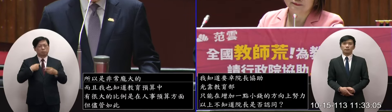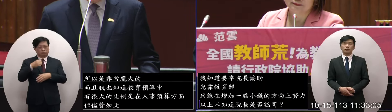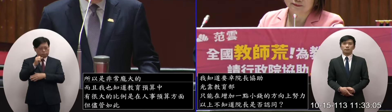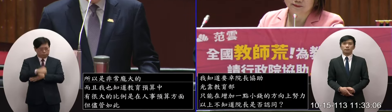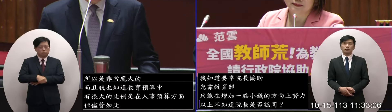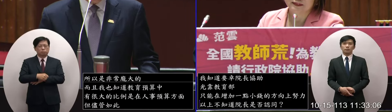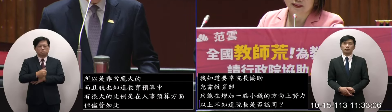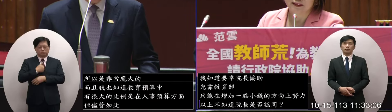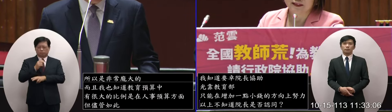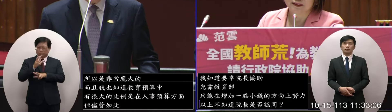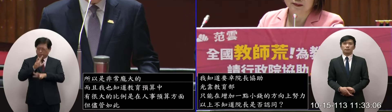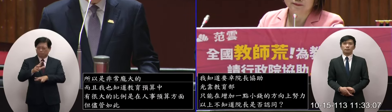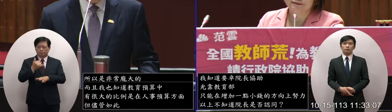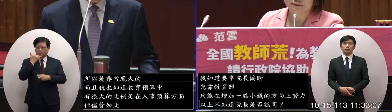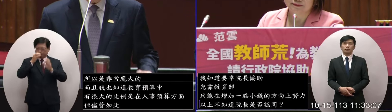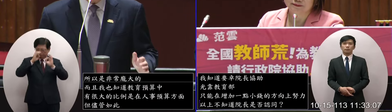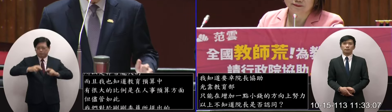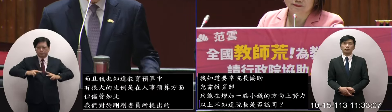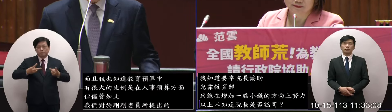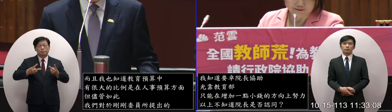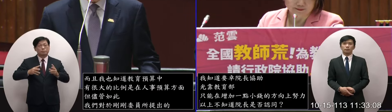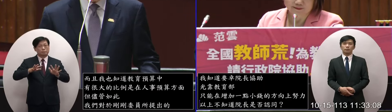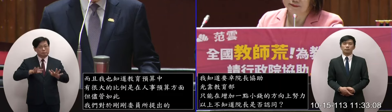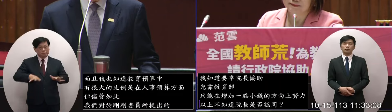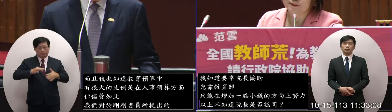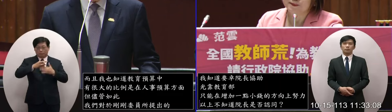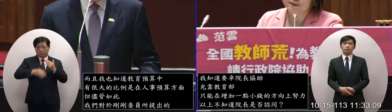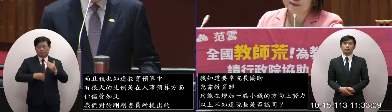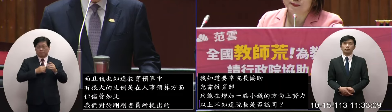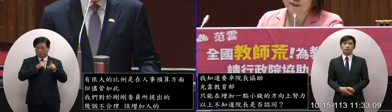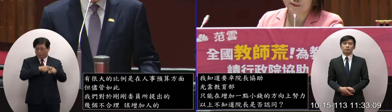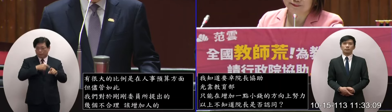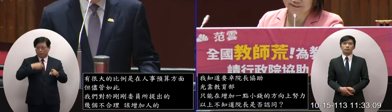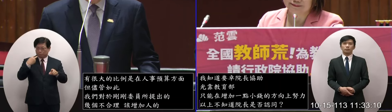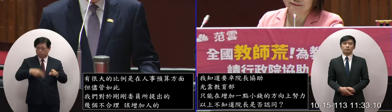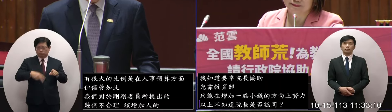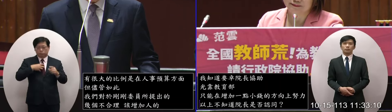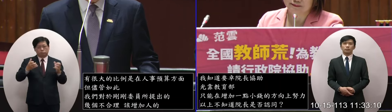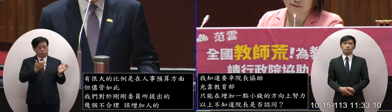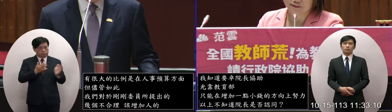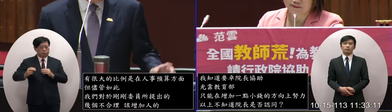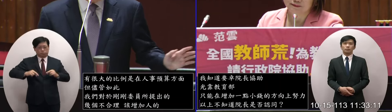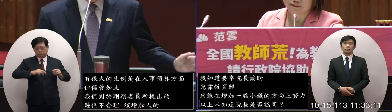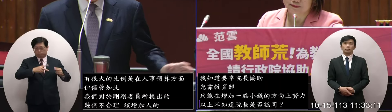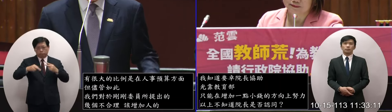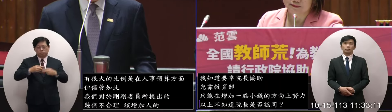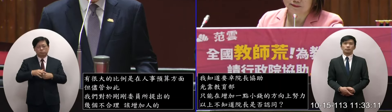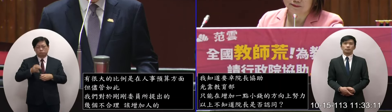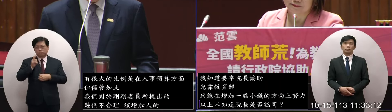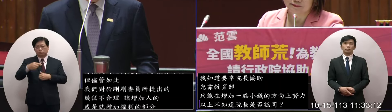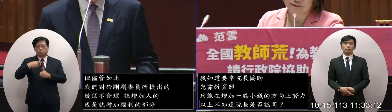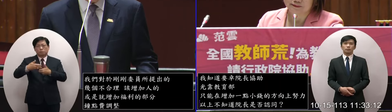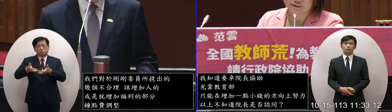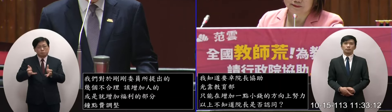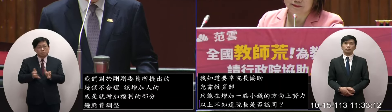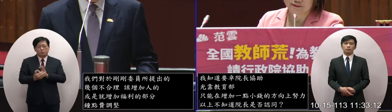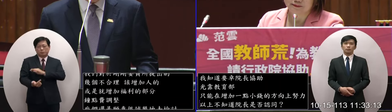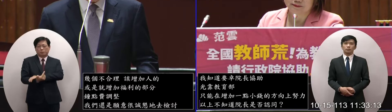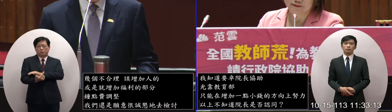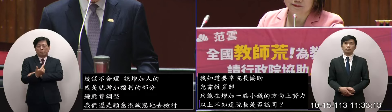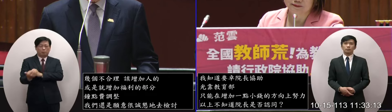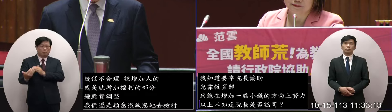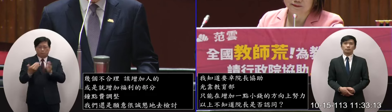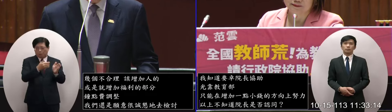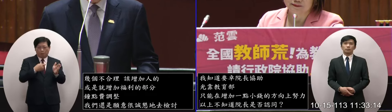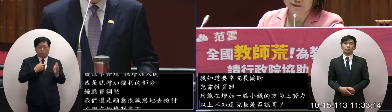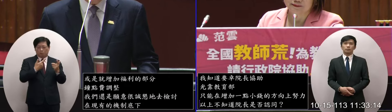愿意很诚恳的去检讨，在现有的个机制底下去做一个合理性的调整，那我会请教育部来尽速往这